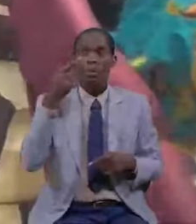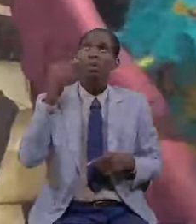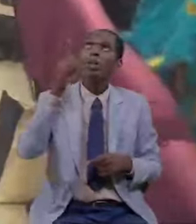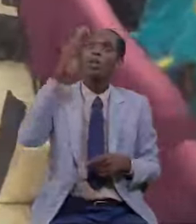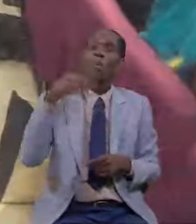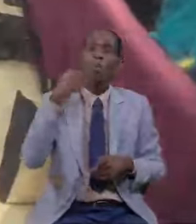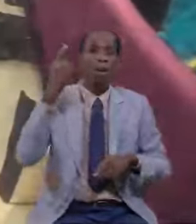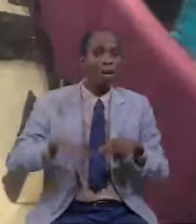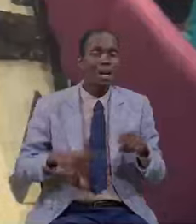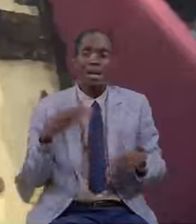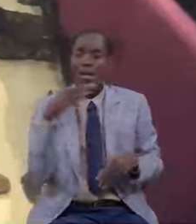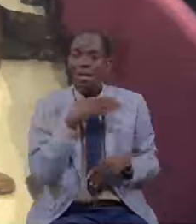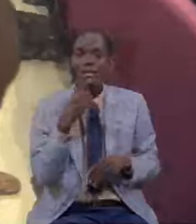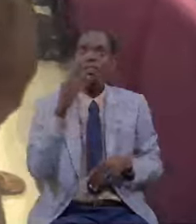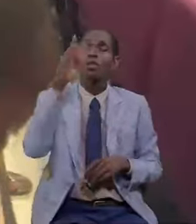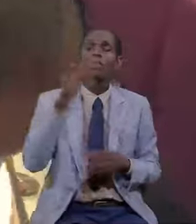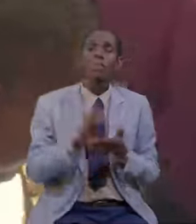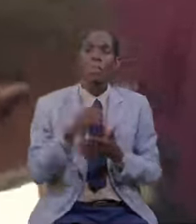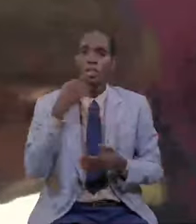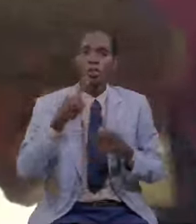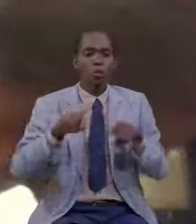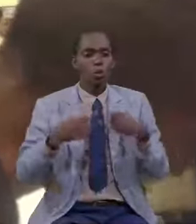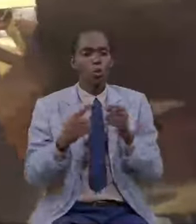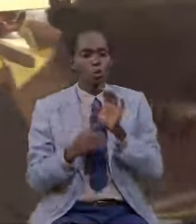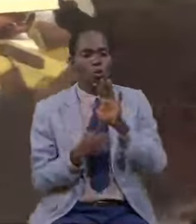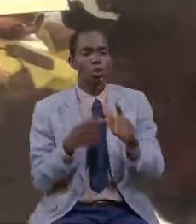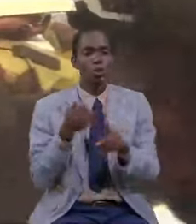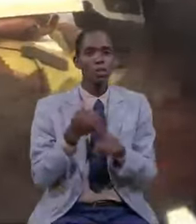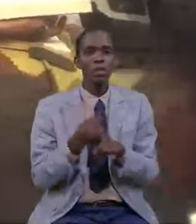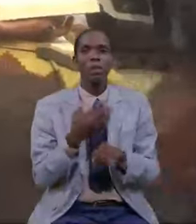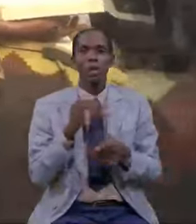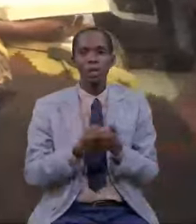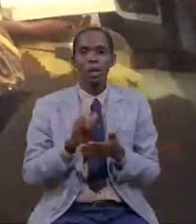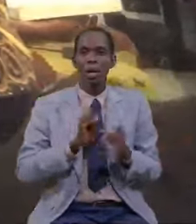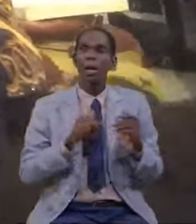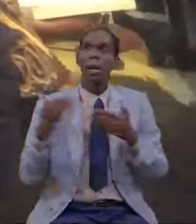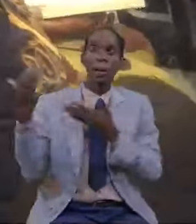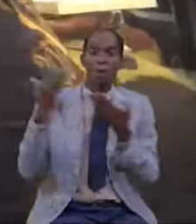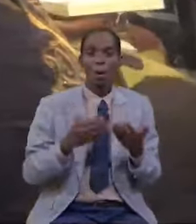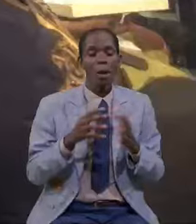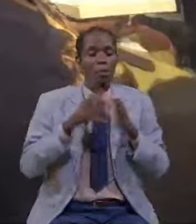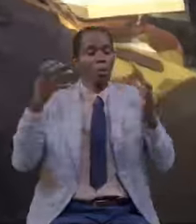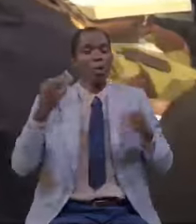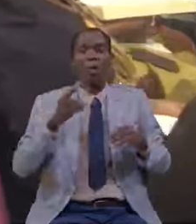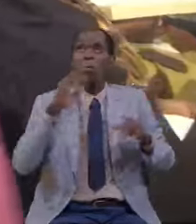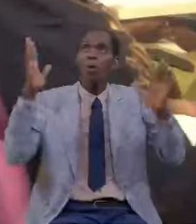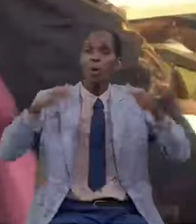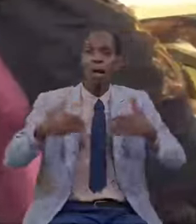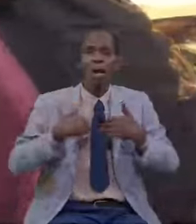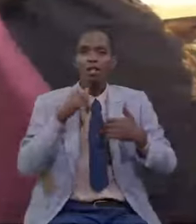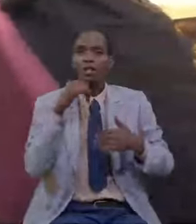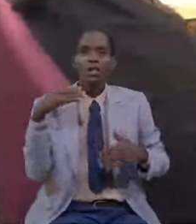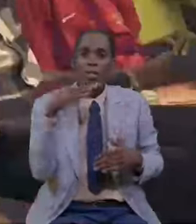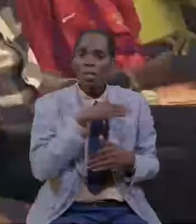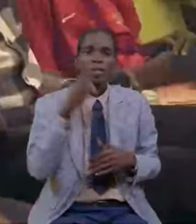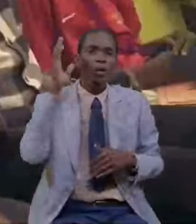mentir, le Dieu qui dit, va te présenter à Akab que je ferai tomber la pluie, il n'a pas menti, il va le faire,